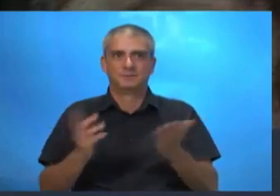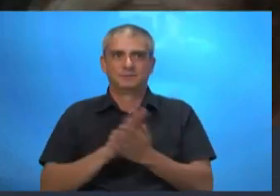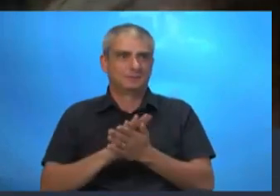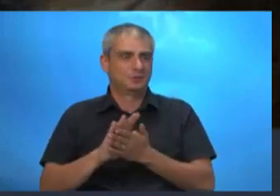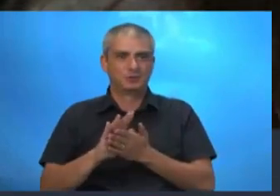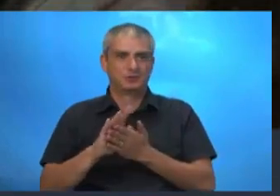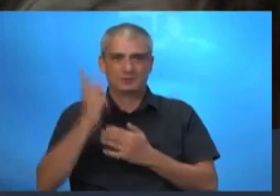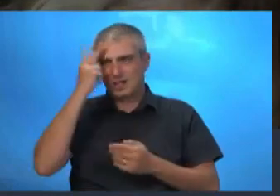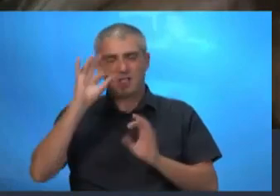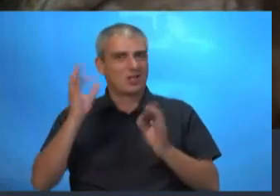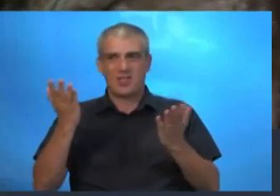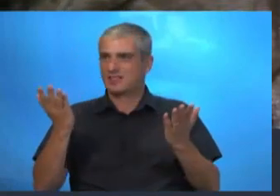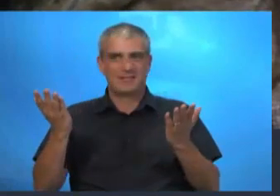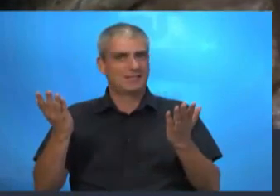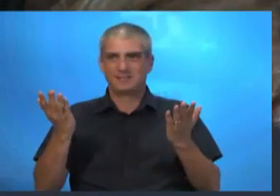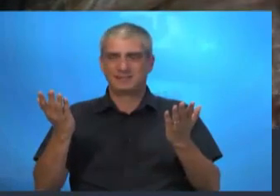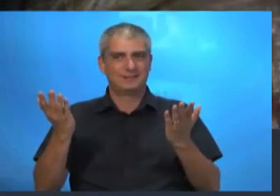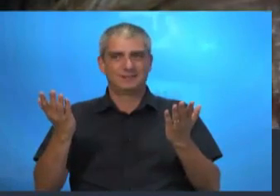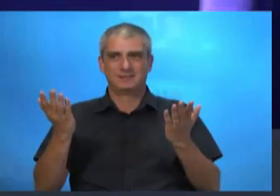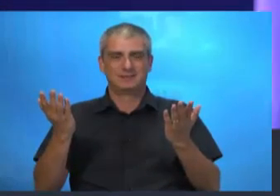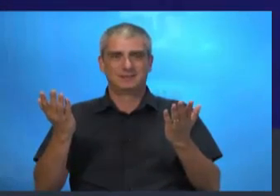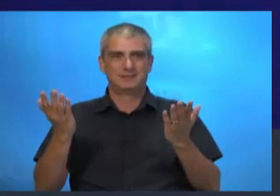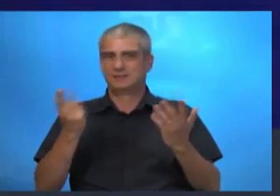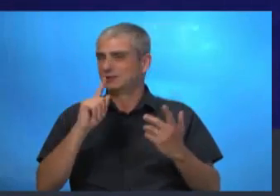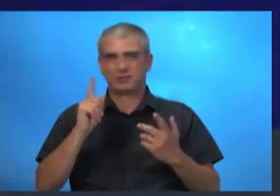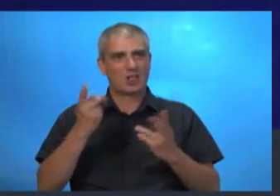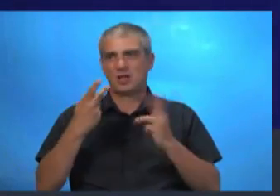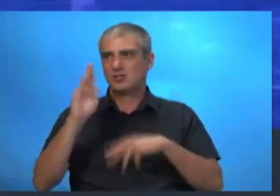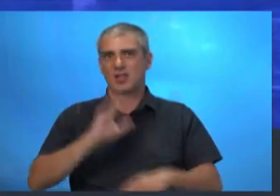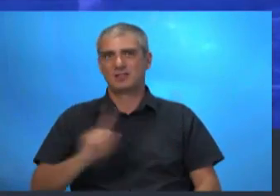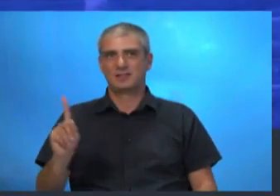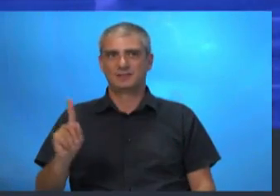הגיוני, כאילו שזה לא היה יותר.